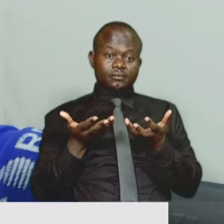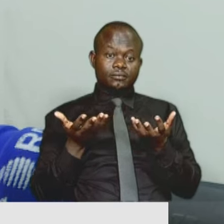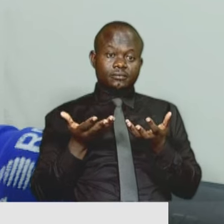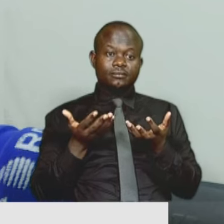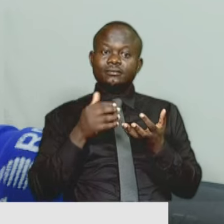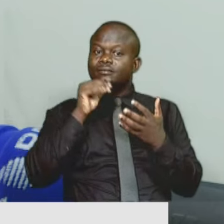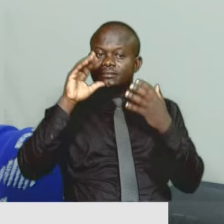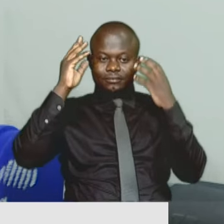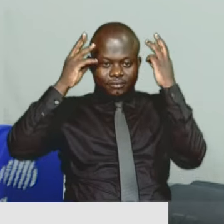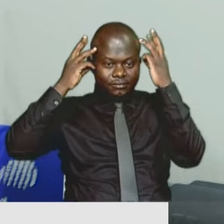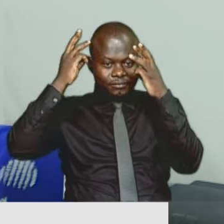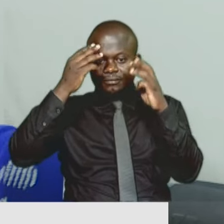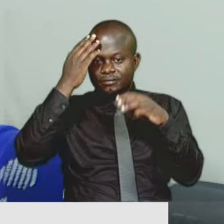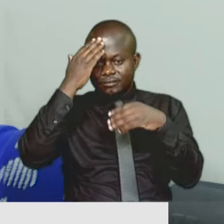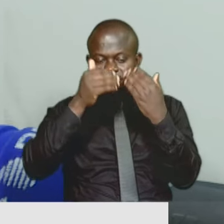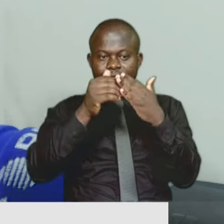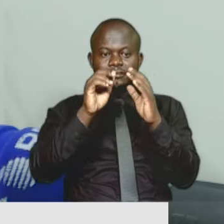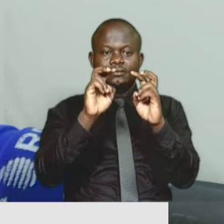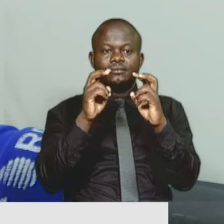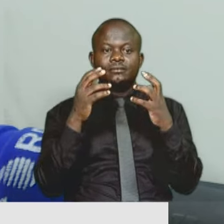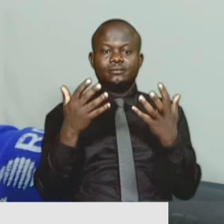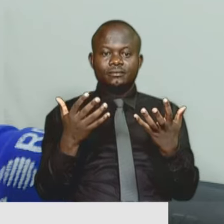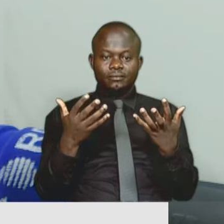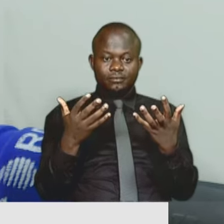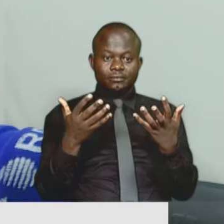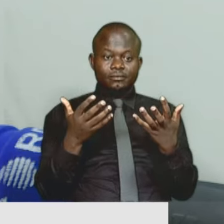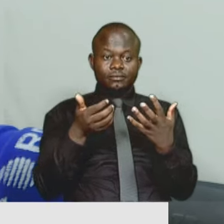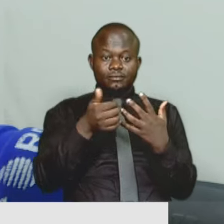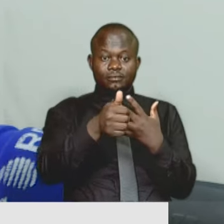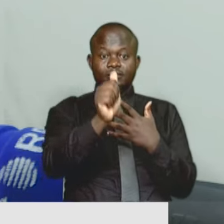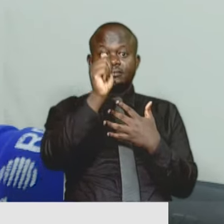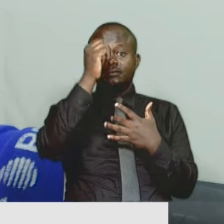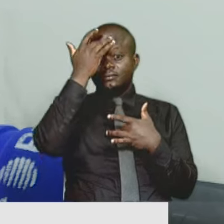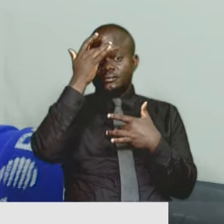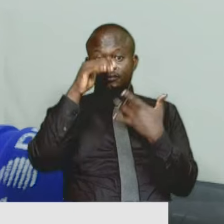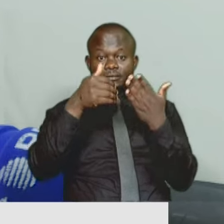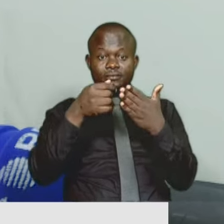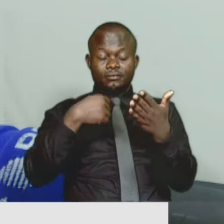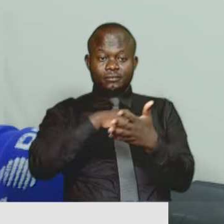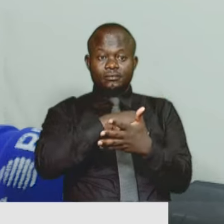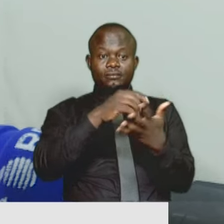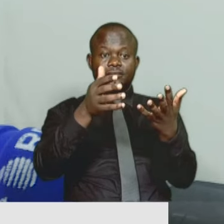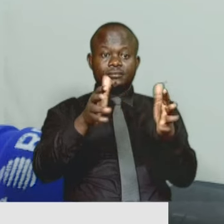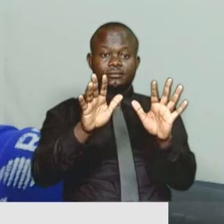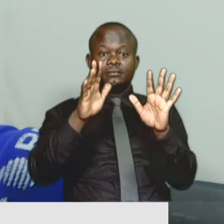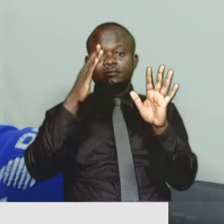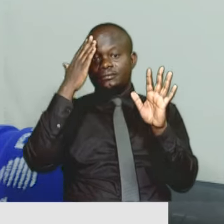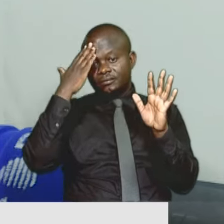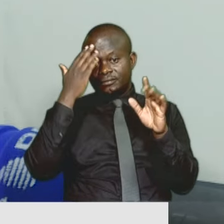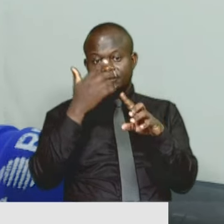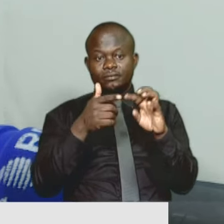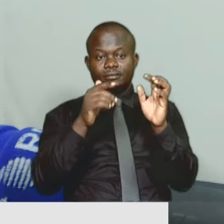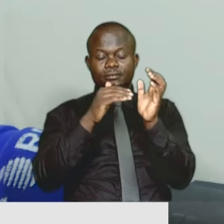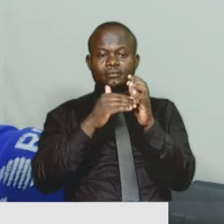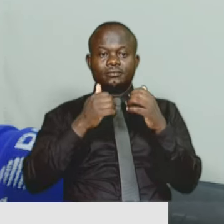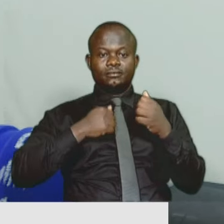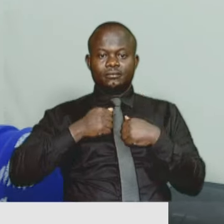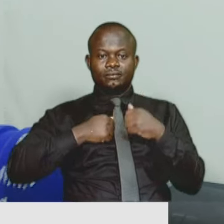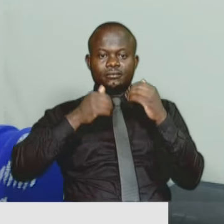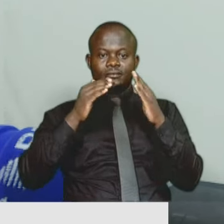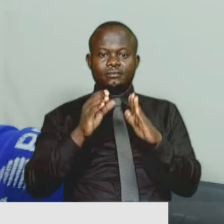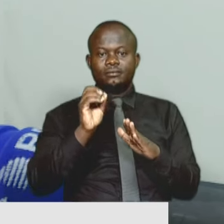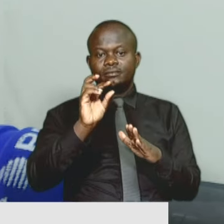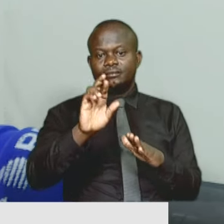bahumura kubera ko icyorezo twarakimenye, kandi Abanyarwanda cyangwa